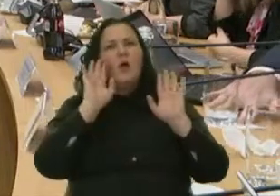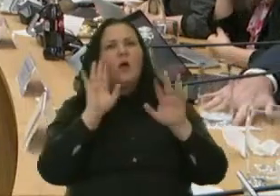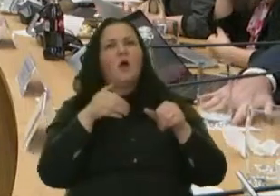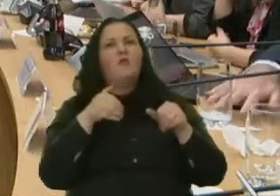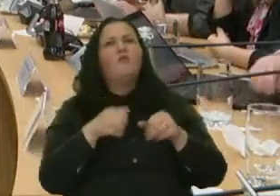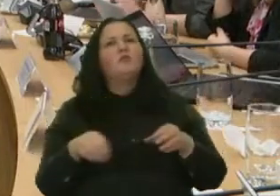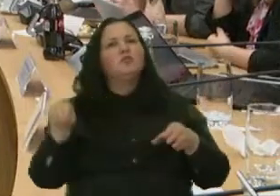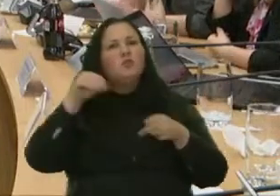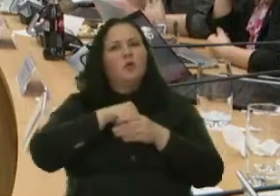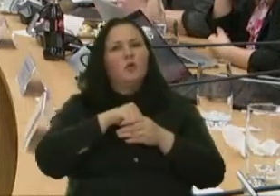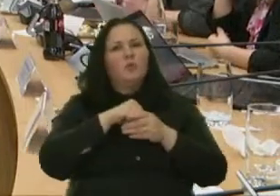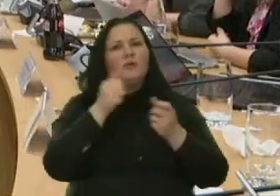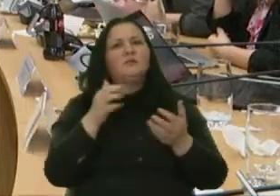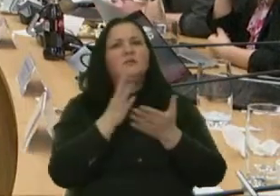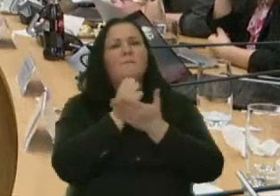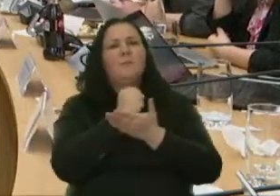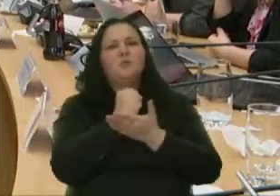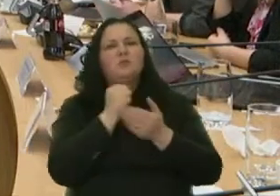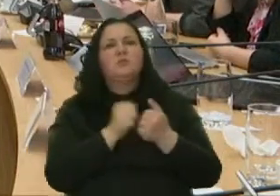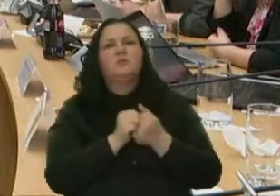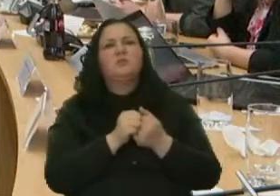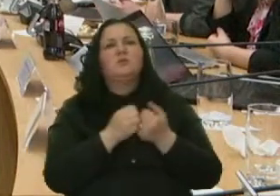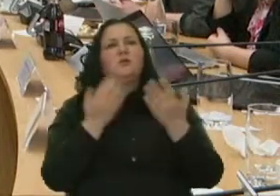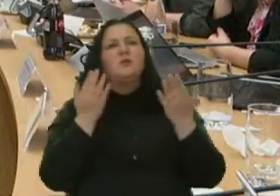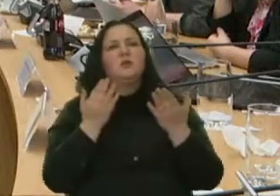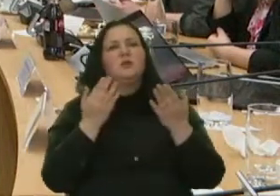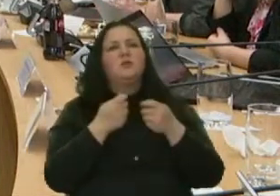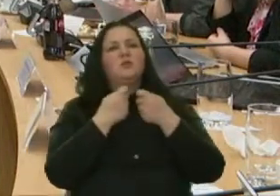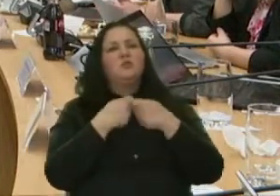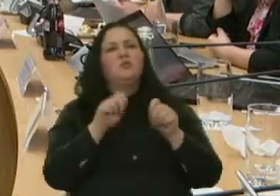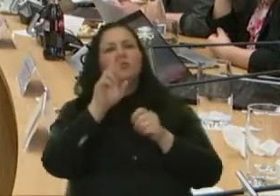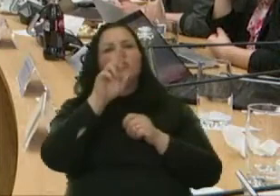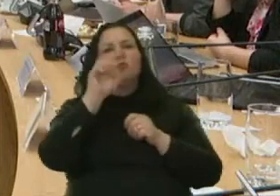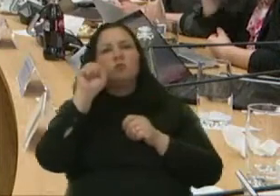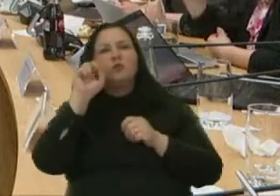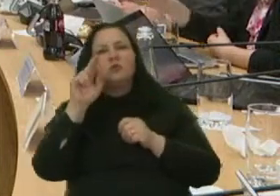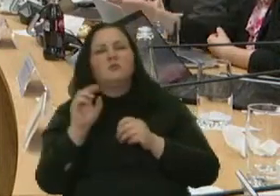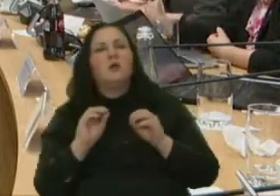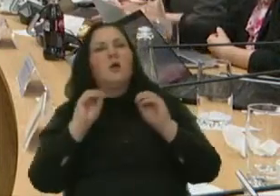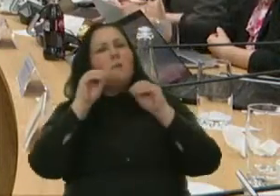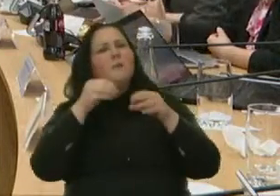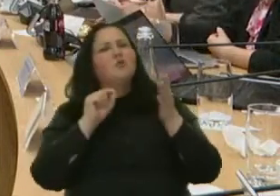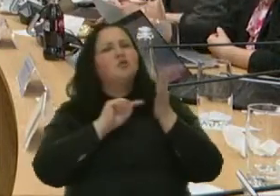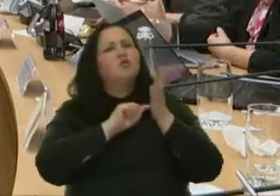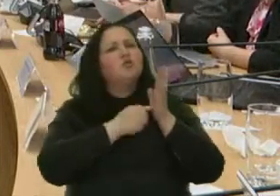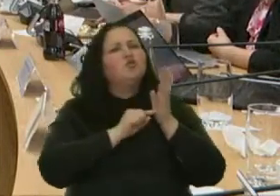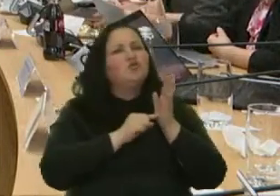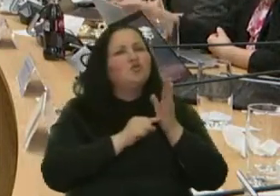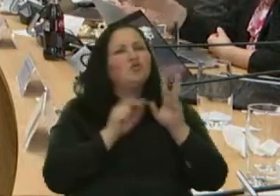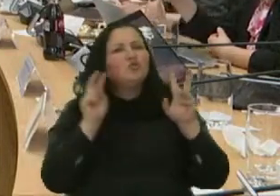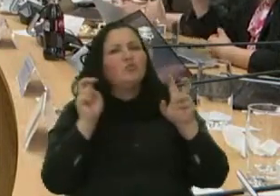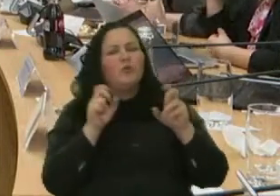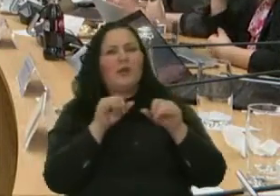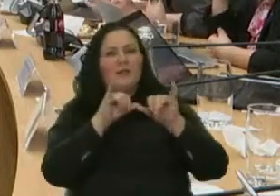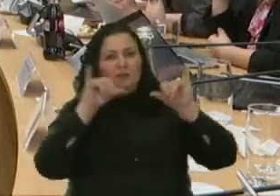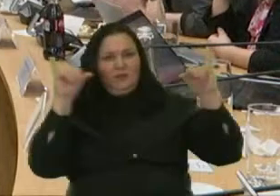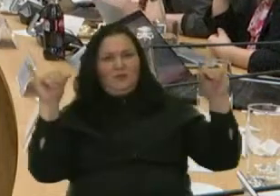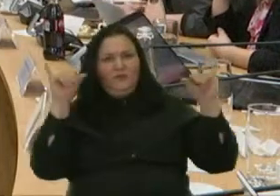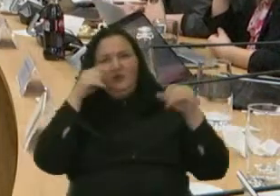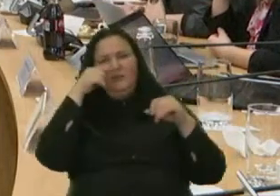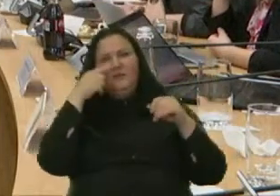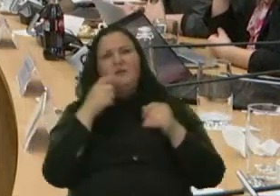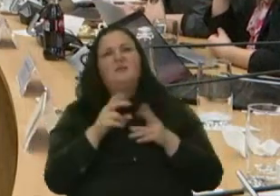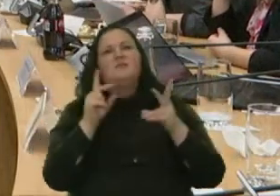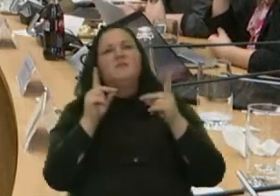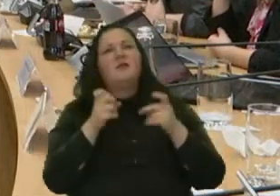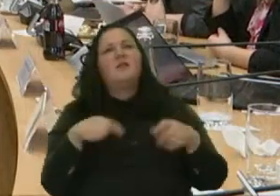cuprinse în buget iată că totuși usr a pus șuruburi la dezvoltarea acestui oraș însă în